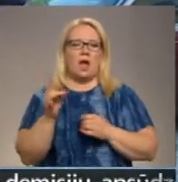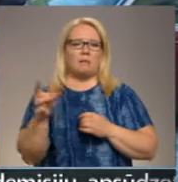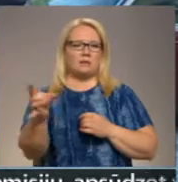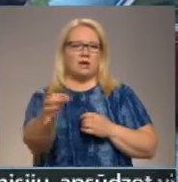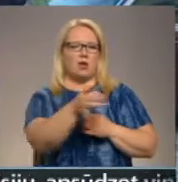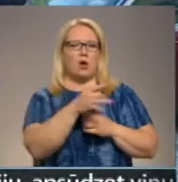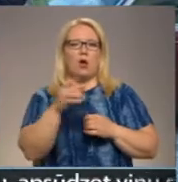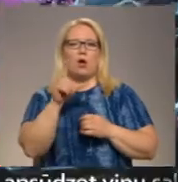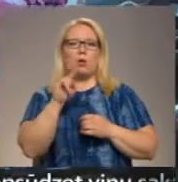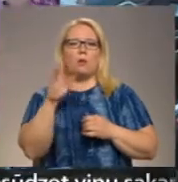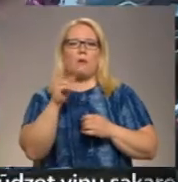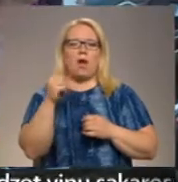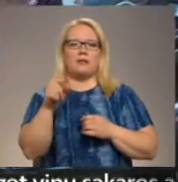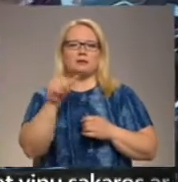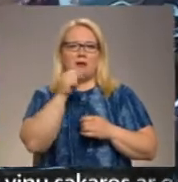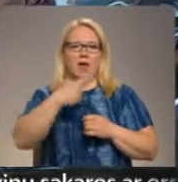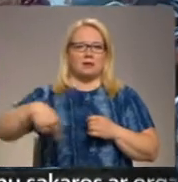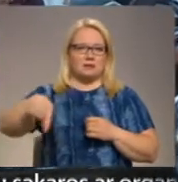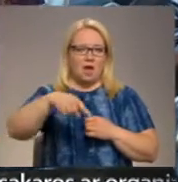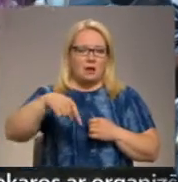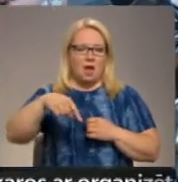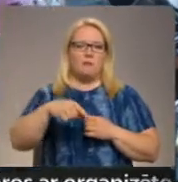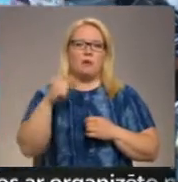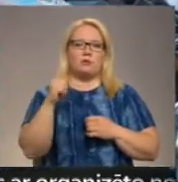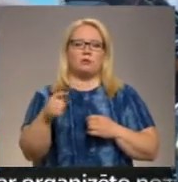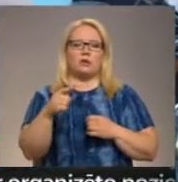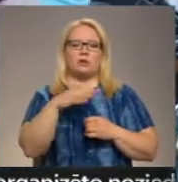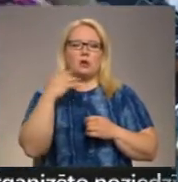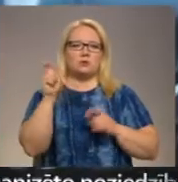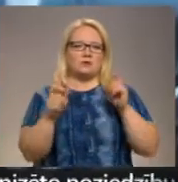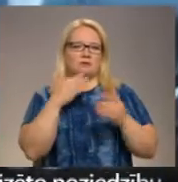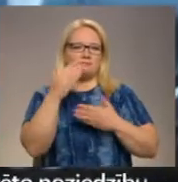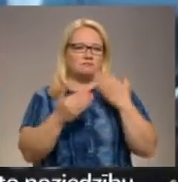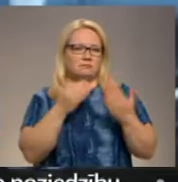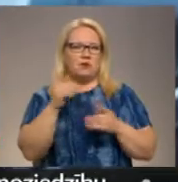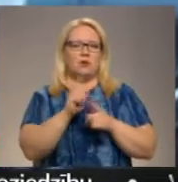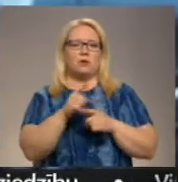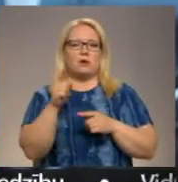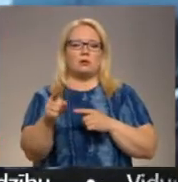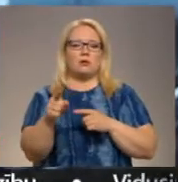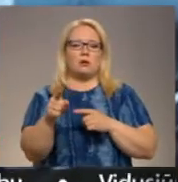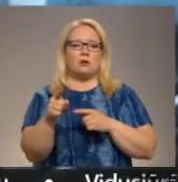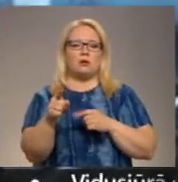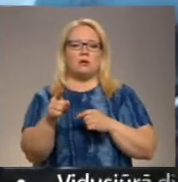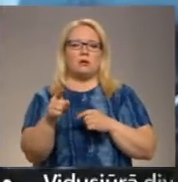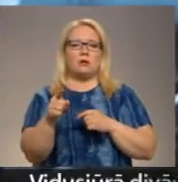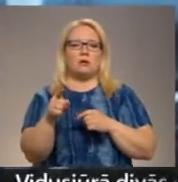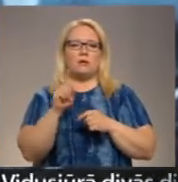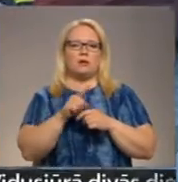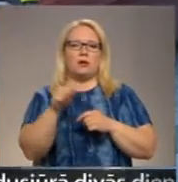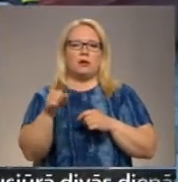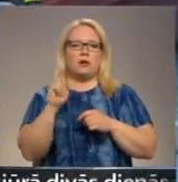apkort Lubānis azaram, parodēt retro tehniku cilvēkiem, ar kaidiem brauko mūsu tāvu